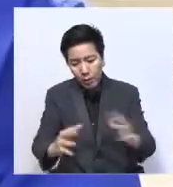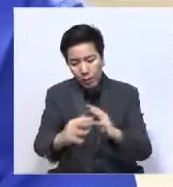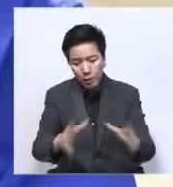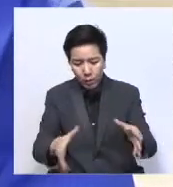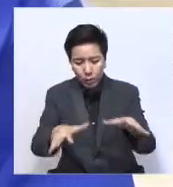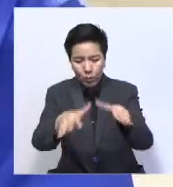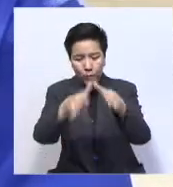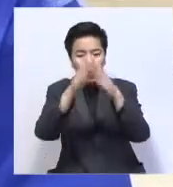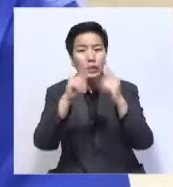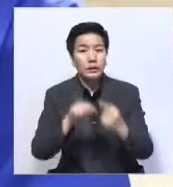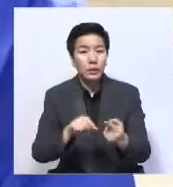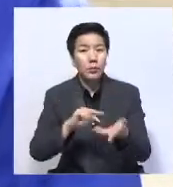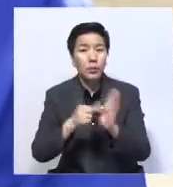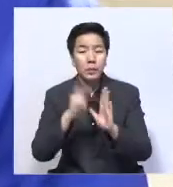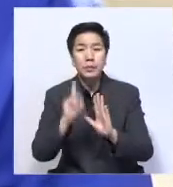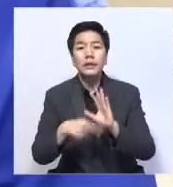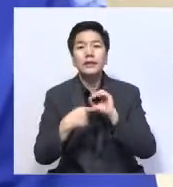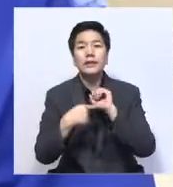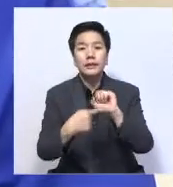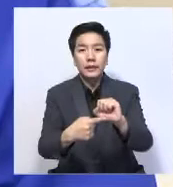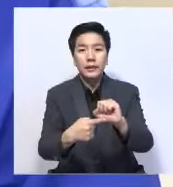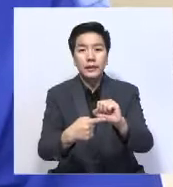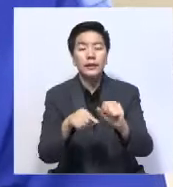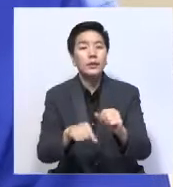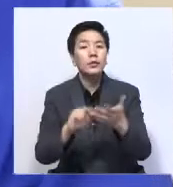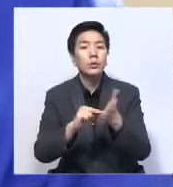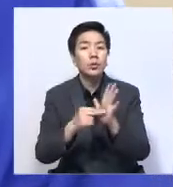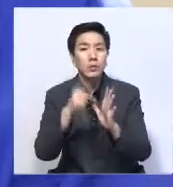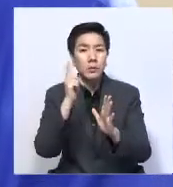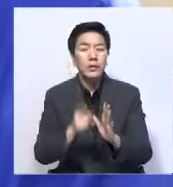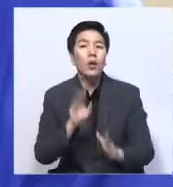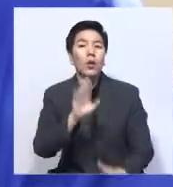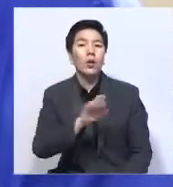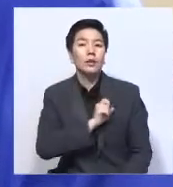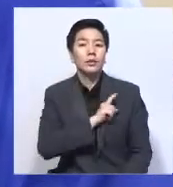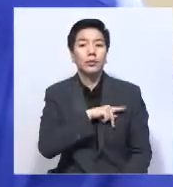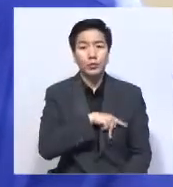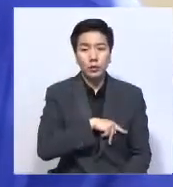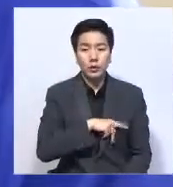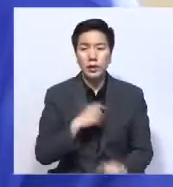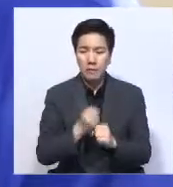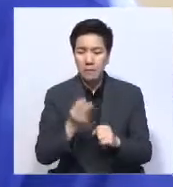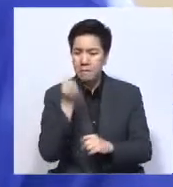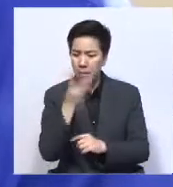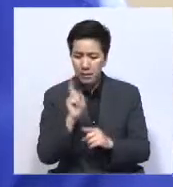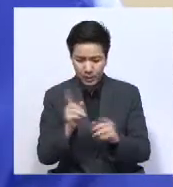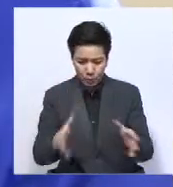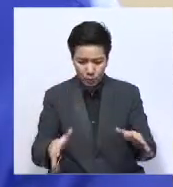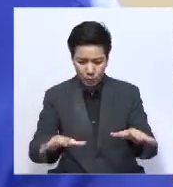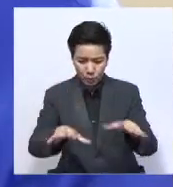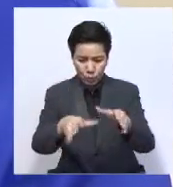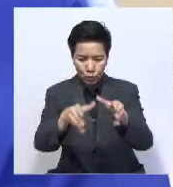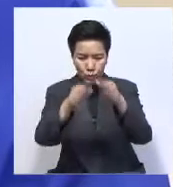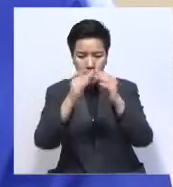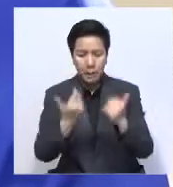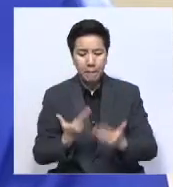ดีย์เป็นสัญลักษณ์ทางพระพุทธศาสนาอาจจะก่อเป็นรูปทรงส่วนใหญ่ก็จะเป็นทรงเจดีย์หรือพระพุท